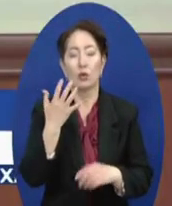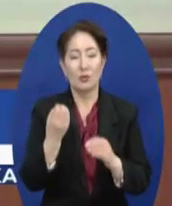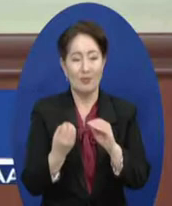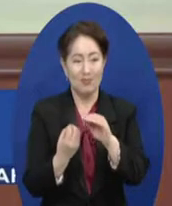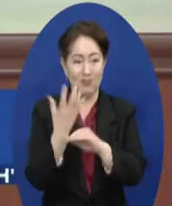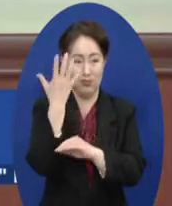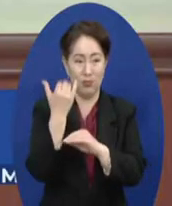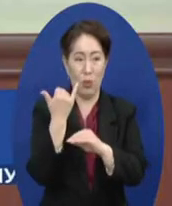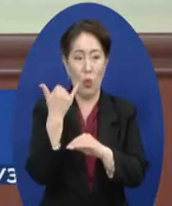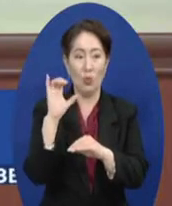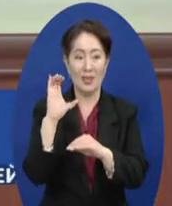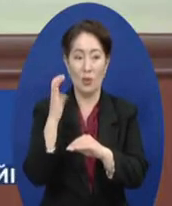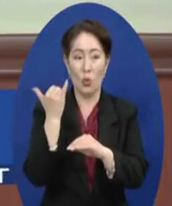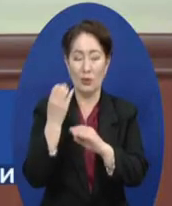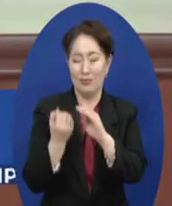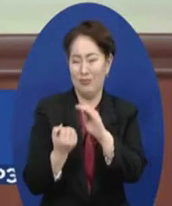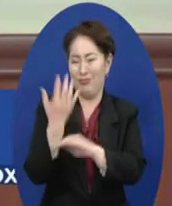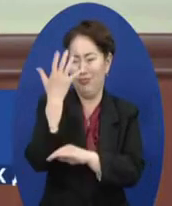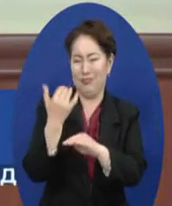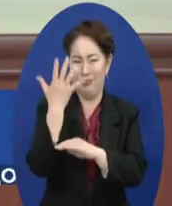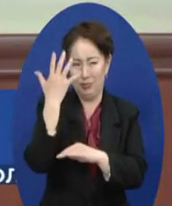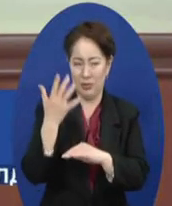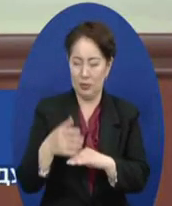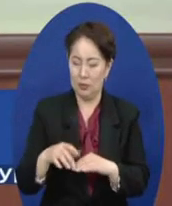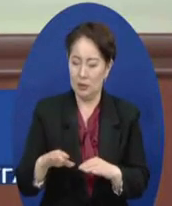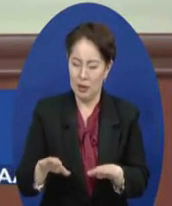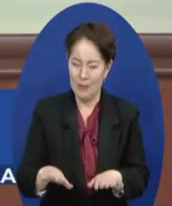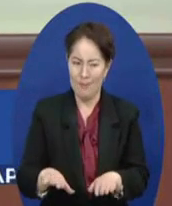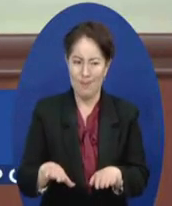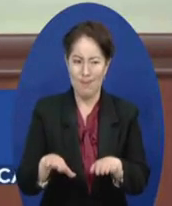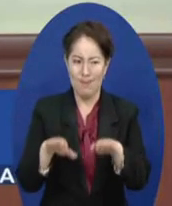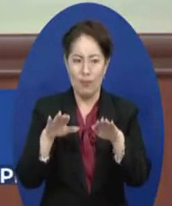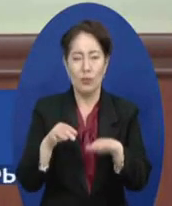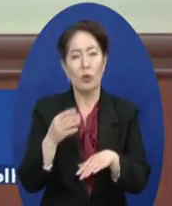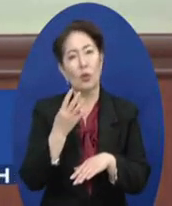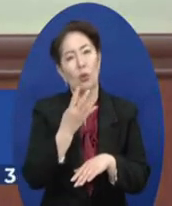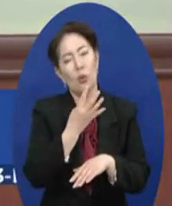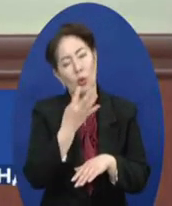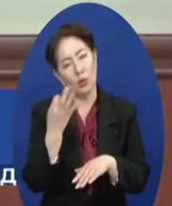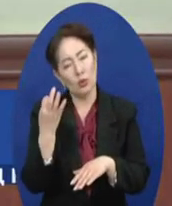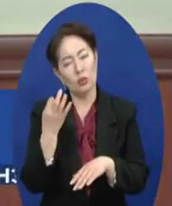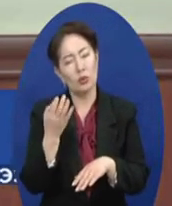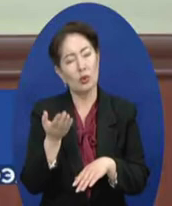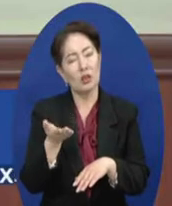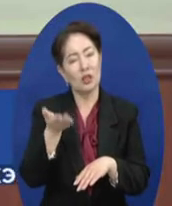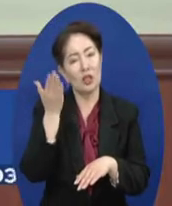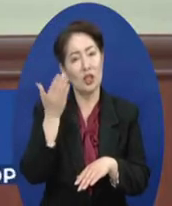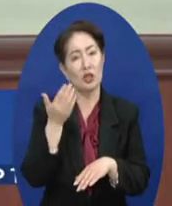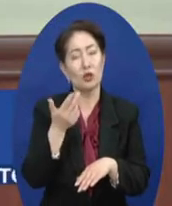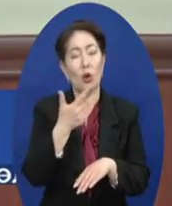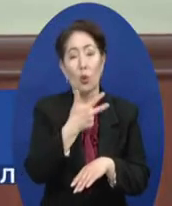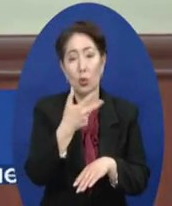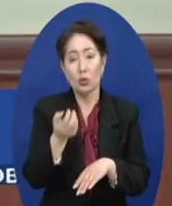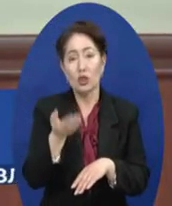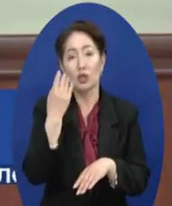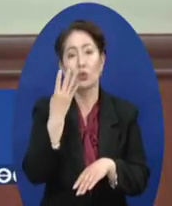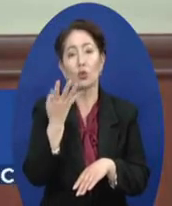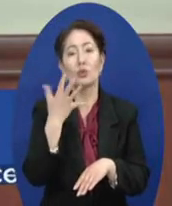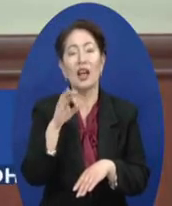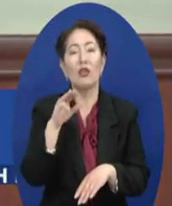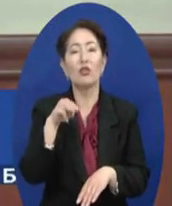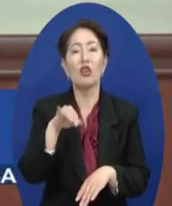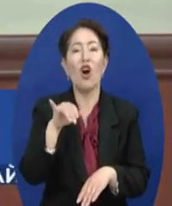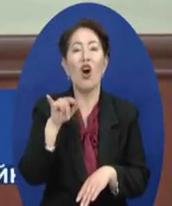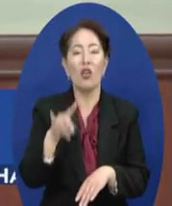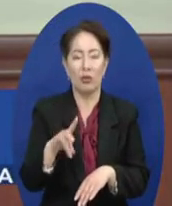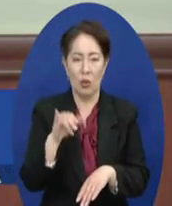Тэр секц нь нийтдээ орж байгаа усны багтаамж бол нэг носоосоо давтал бол 300-аас 450 тонн ус орж байгаа юм. За тэр усыг хэрвээ дүүргэхэд бол одоо